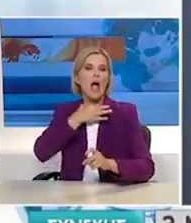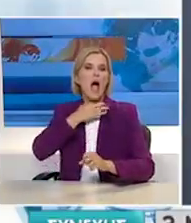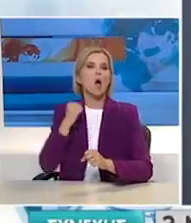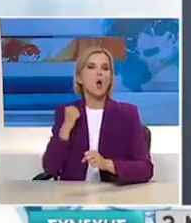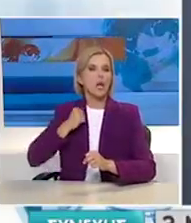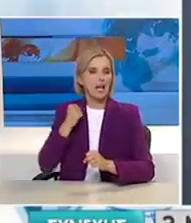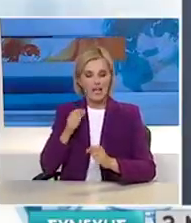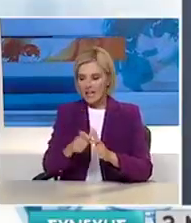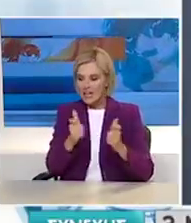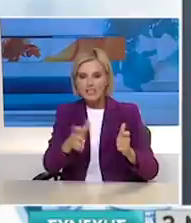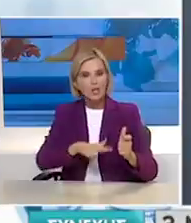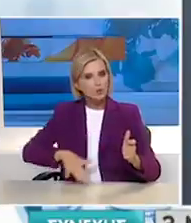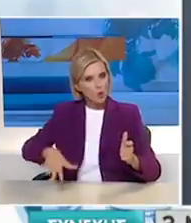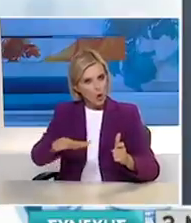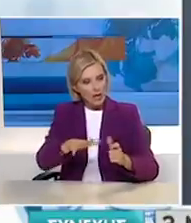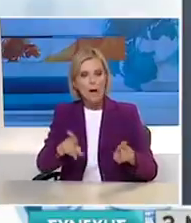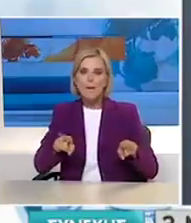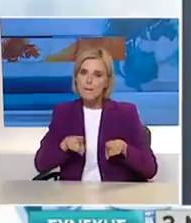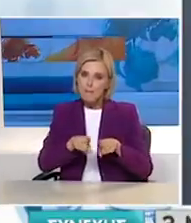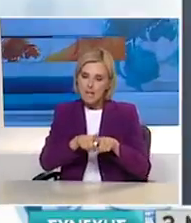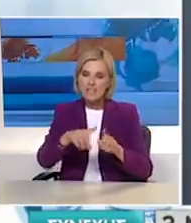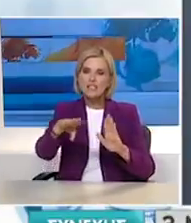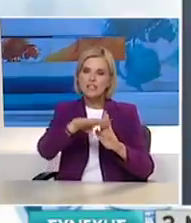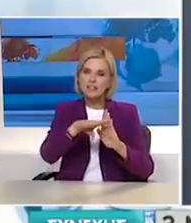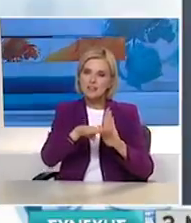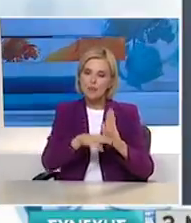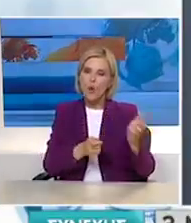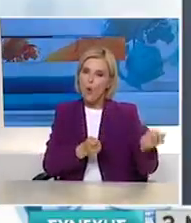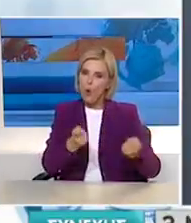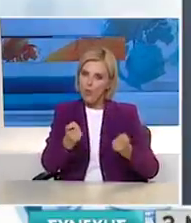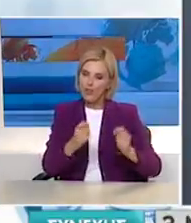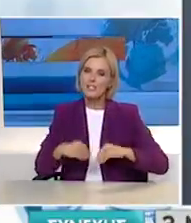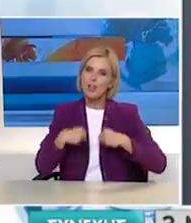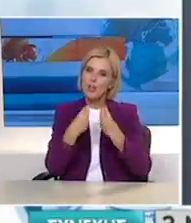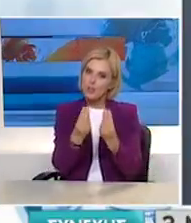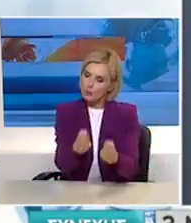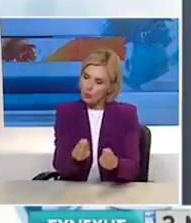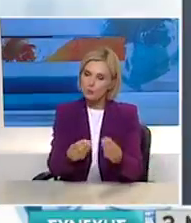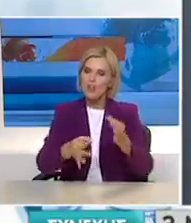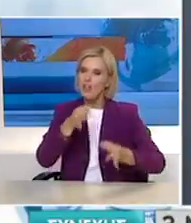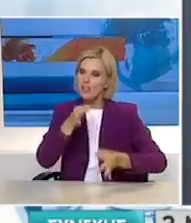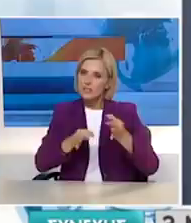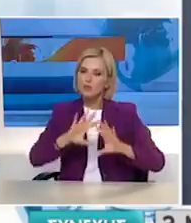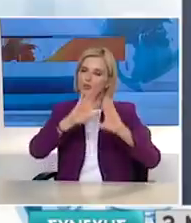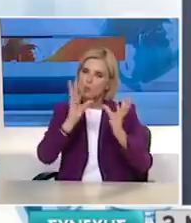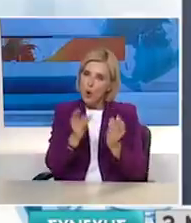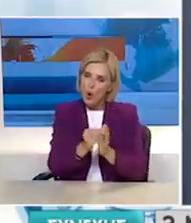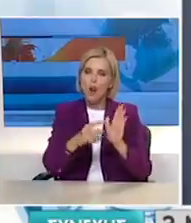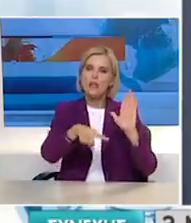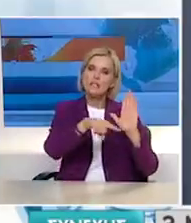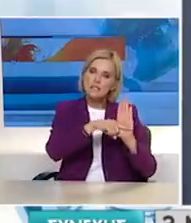τοποθετηθούμε υπέρ του ανοίγματος και εφόσον τα δεδομένα είναι καλά, και θα συζητηθούν βέβαια και όλα τα υπέρ και τα κατά και στην Επιτροπή